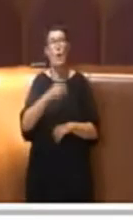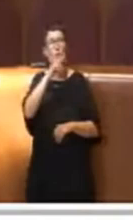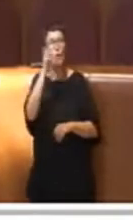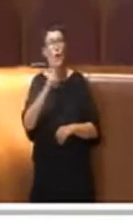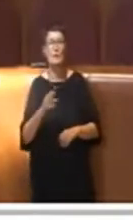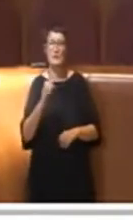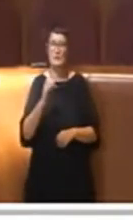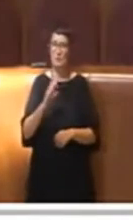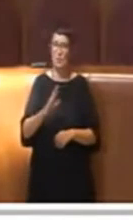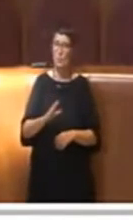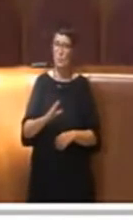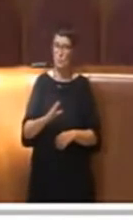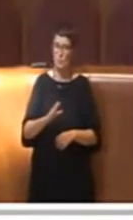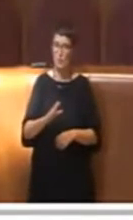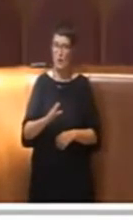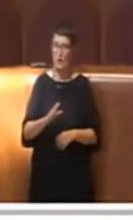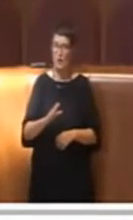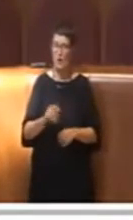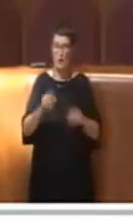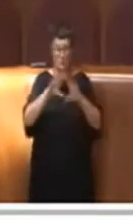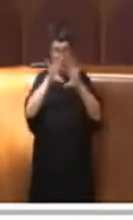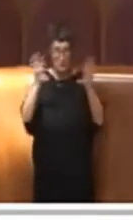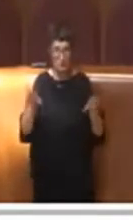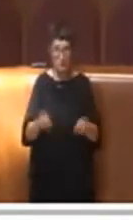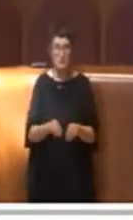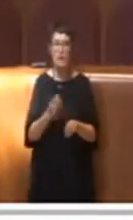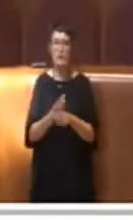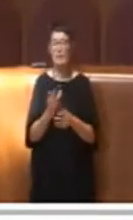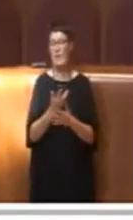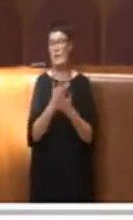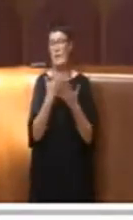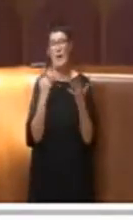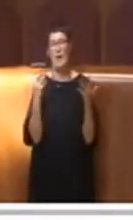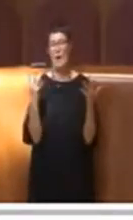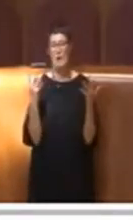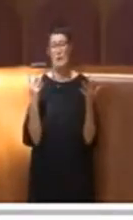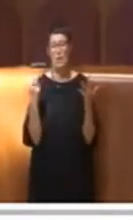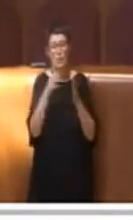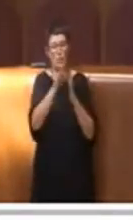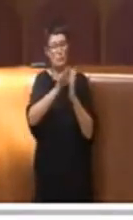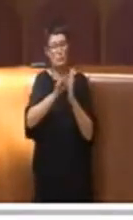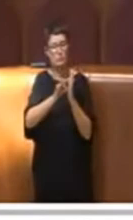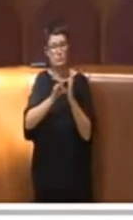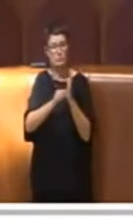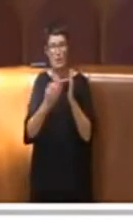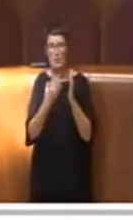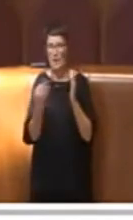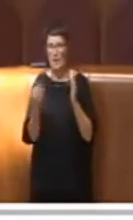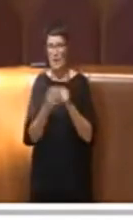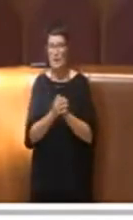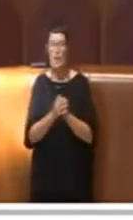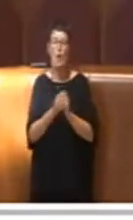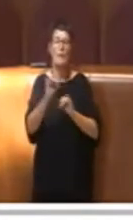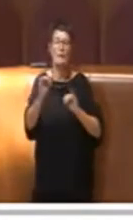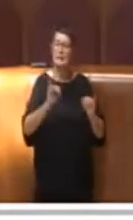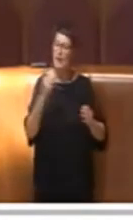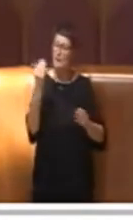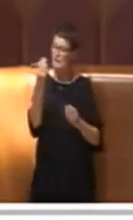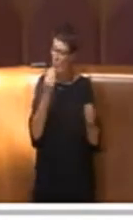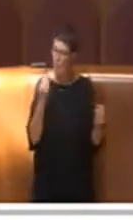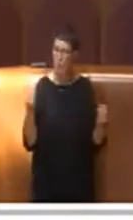di interpretazioni come coni visivi a 1 chilometro di distanza dai monumenti. Questo è quello che vogliamo